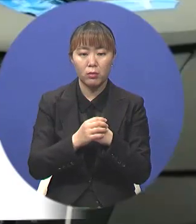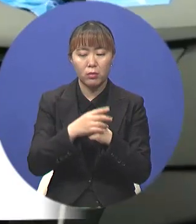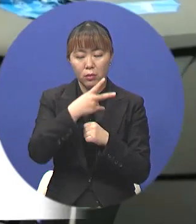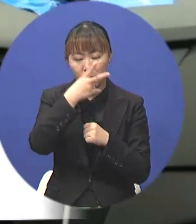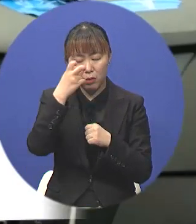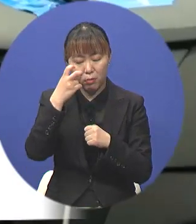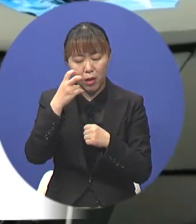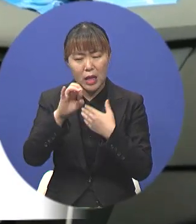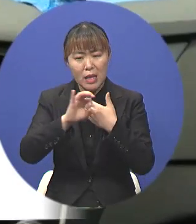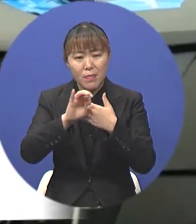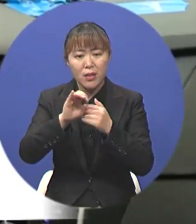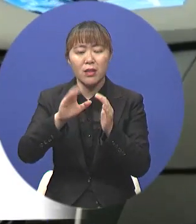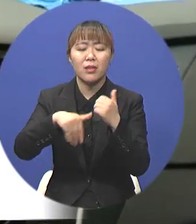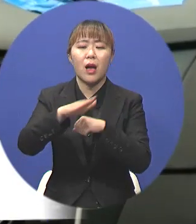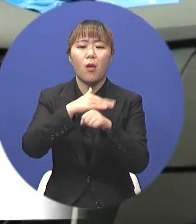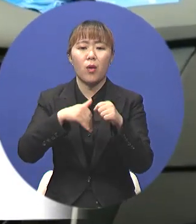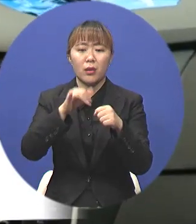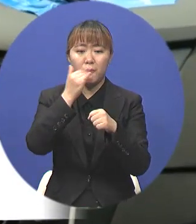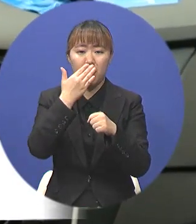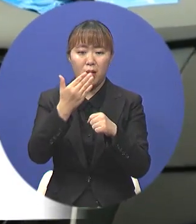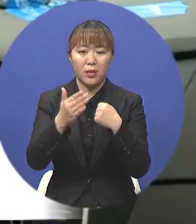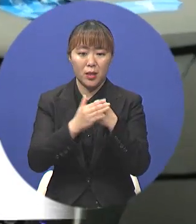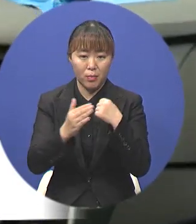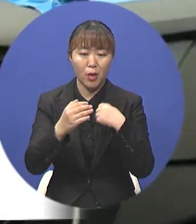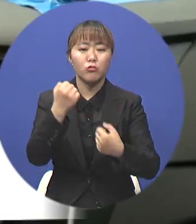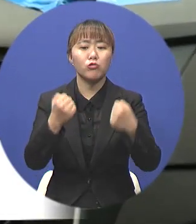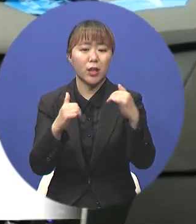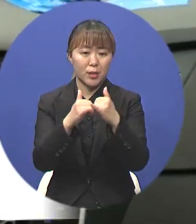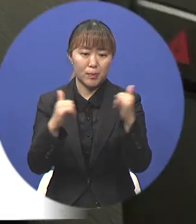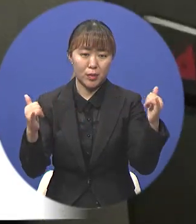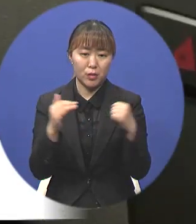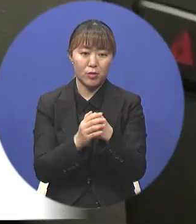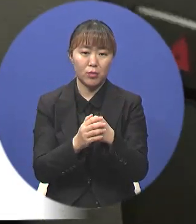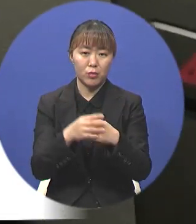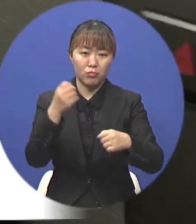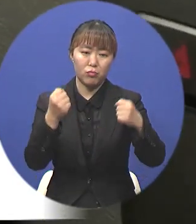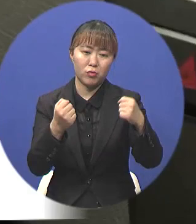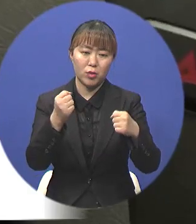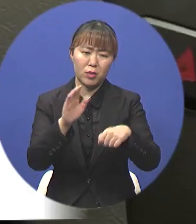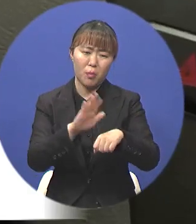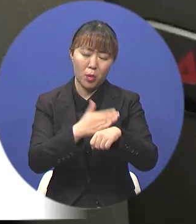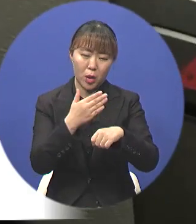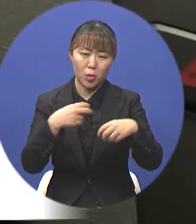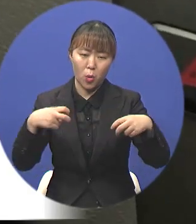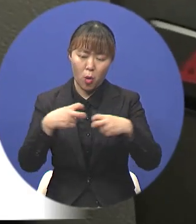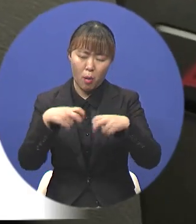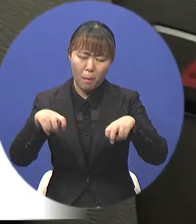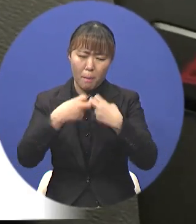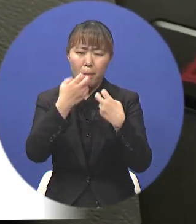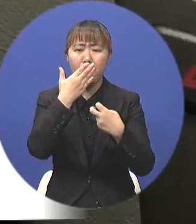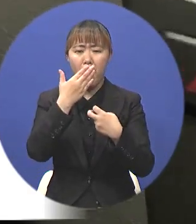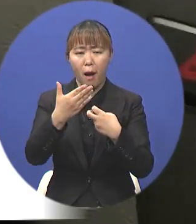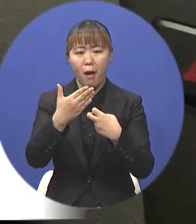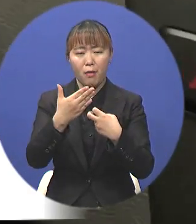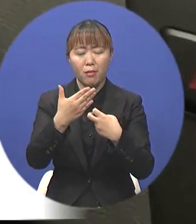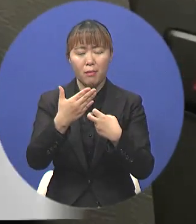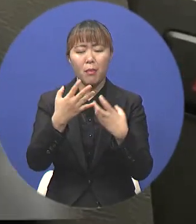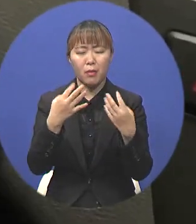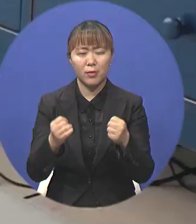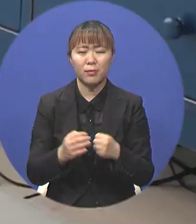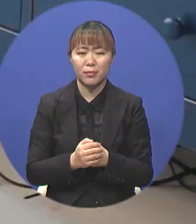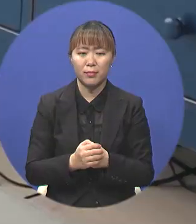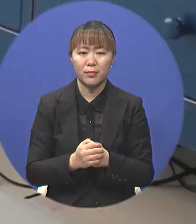상태가 유지될 수가 있어서 운전을 하시는 분들은 운전을 잘 못하거나 교통사고를 낼 가능성도 굉장히